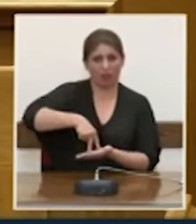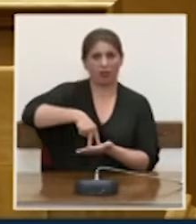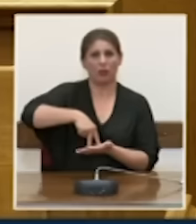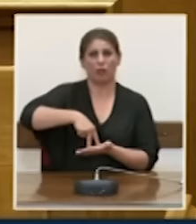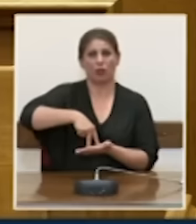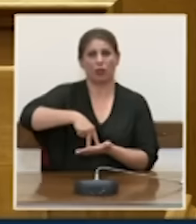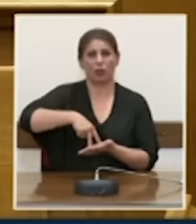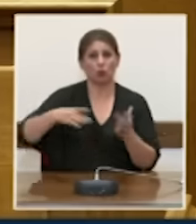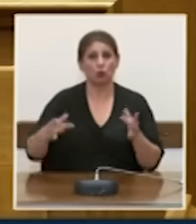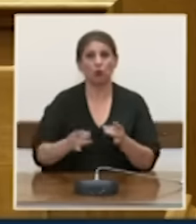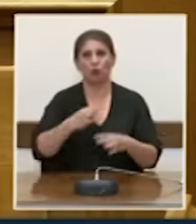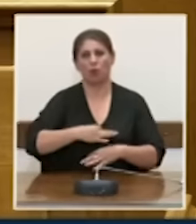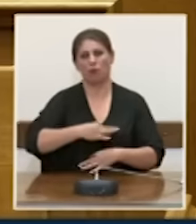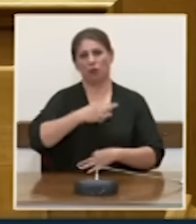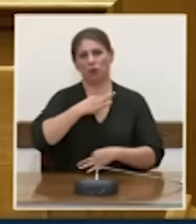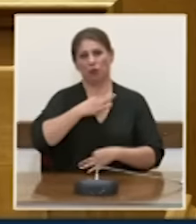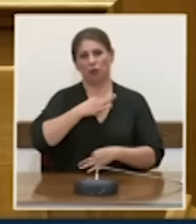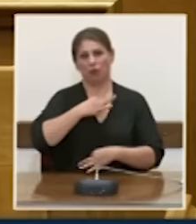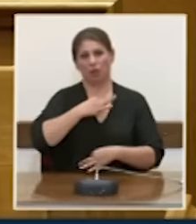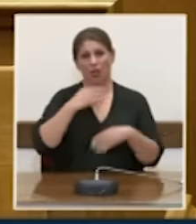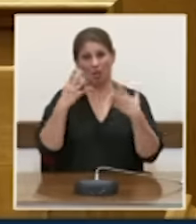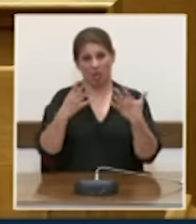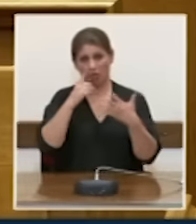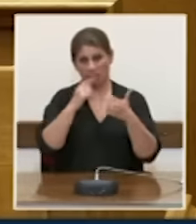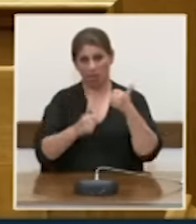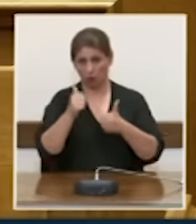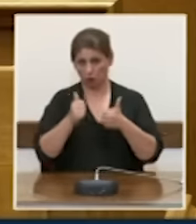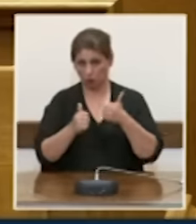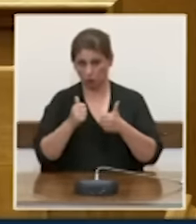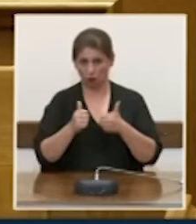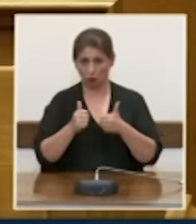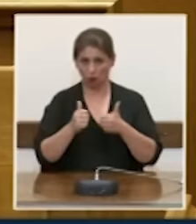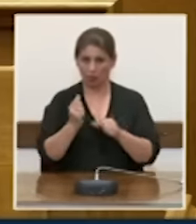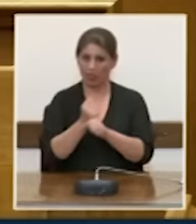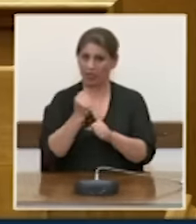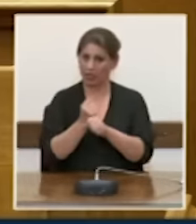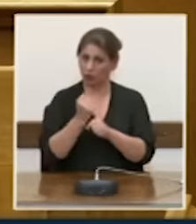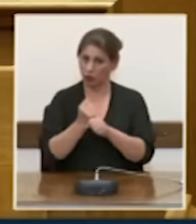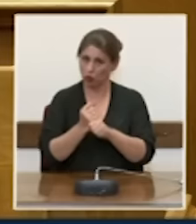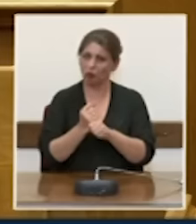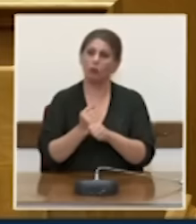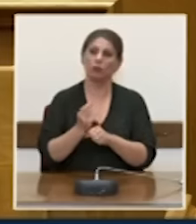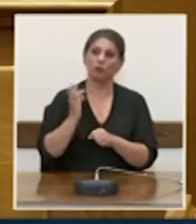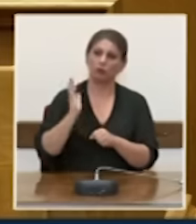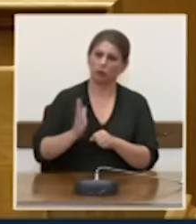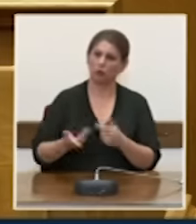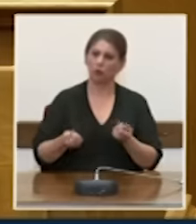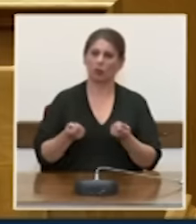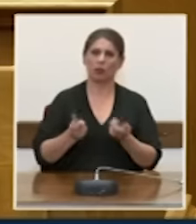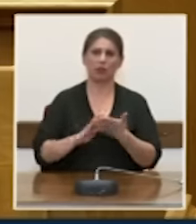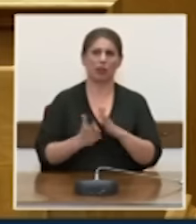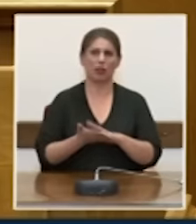με αξιοπρέπεια. Στις 9 του Ιουνίου οι εργαζόμενοι μπορούν να κάνουν πράξη αυτό που όλοι